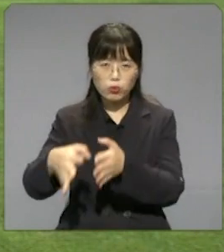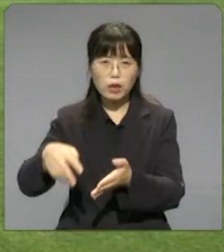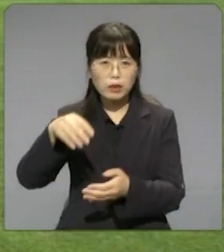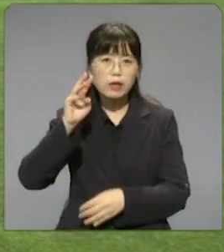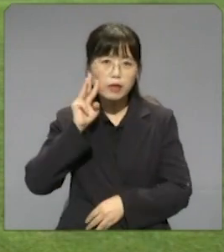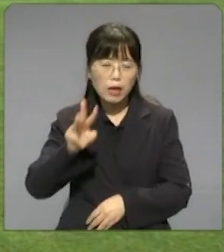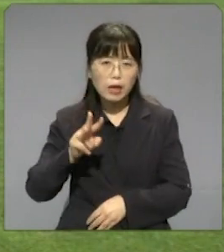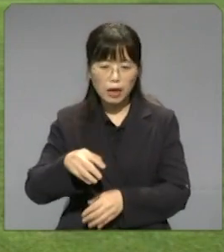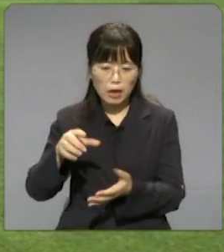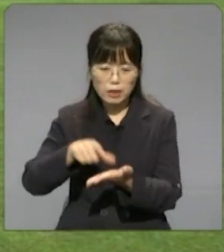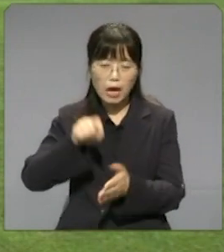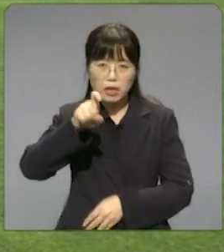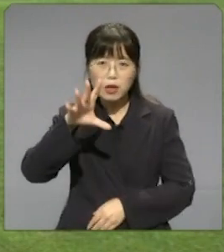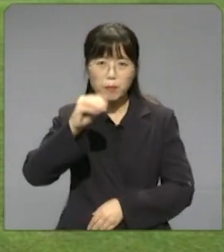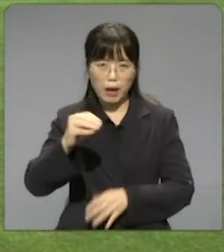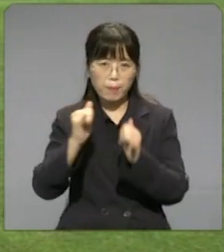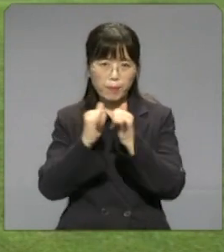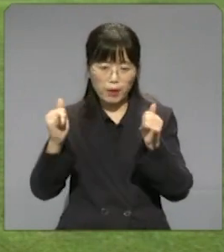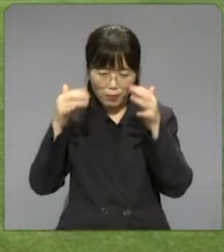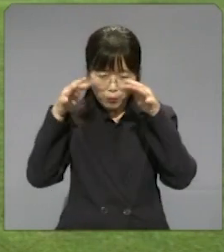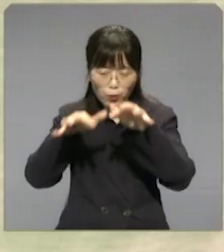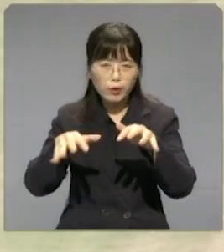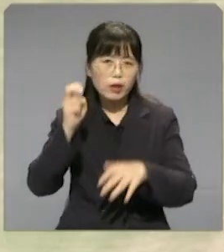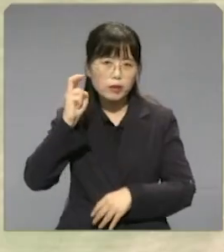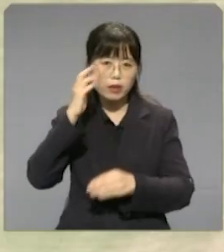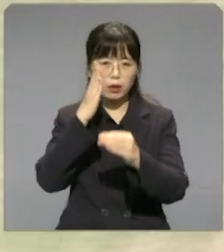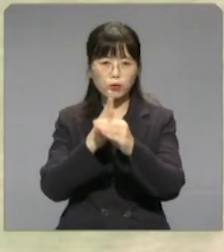나흘간 약 10만 명이 몰릴 것으로 예측했습니다.